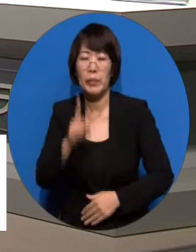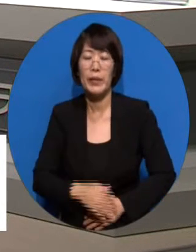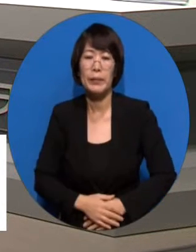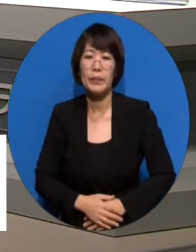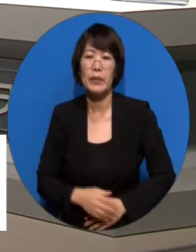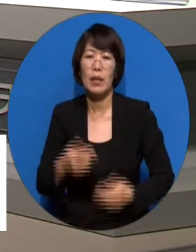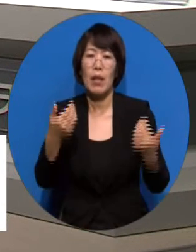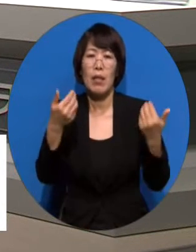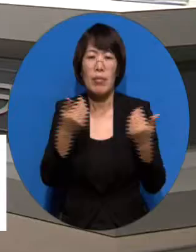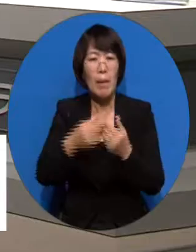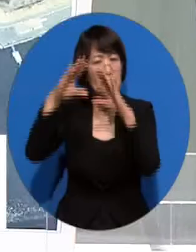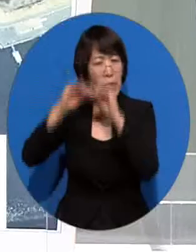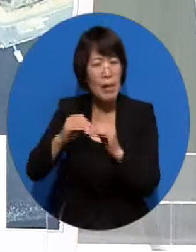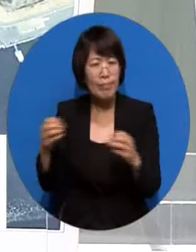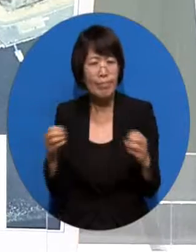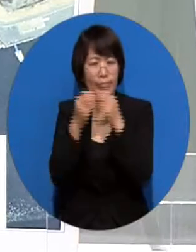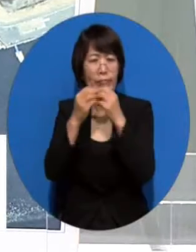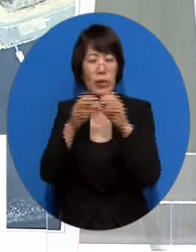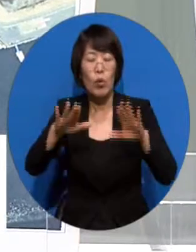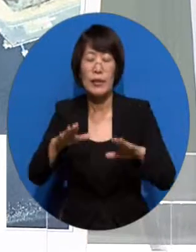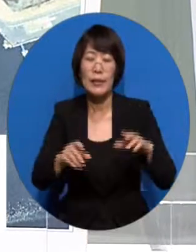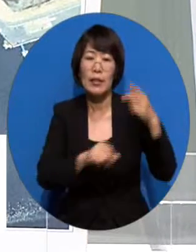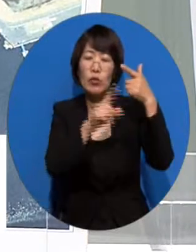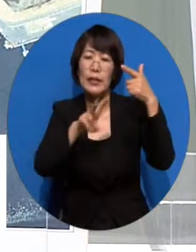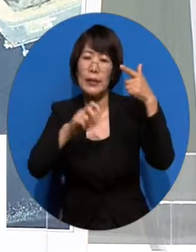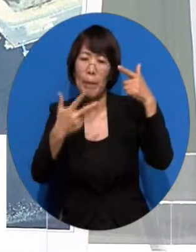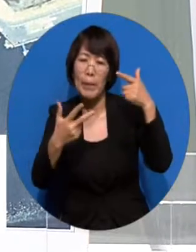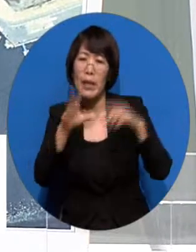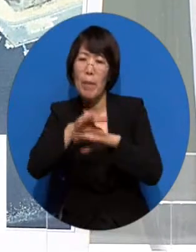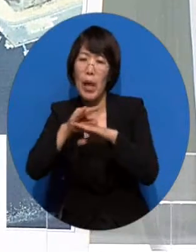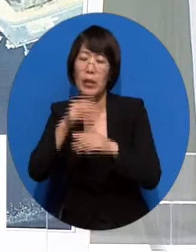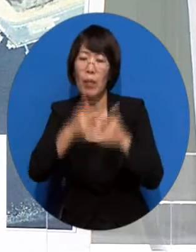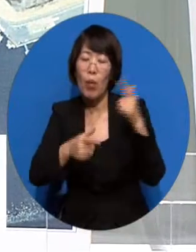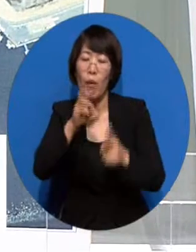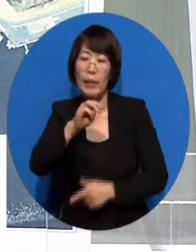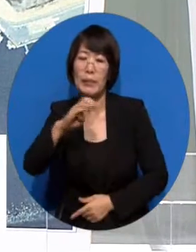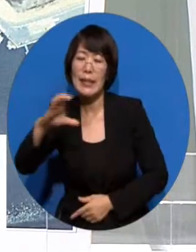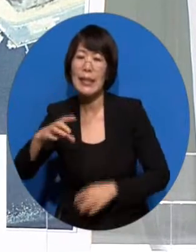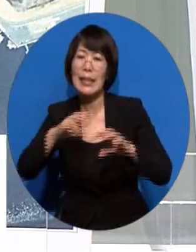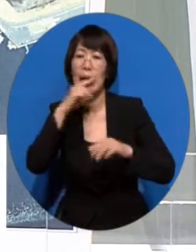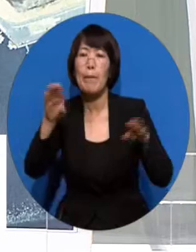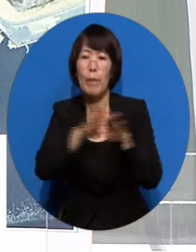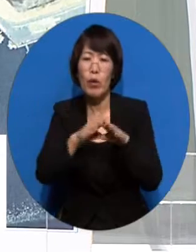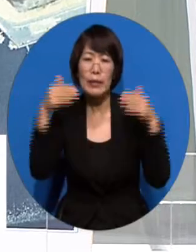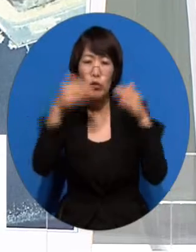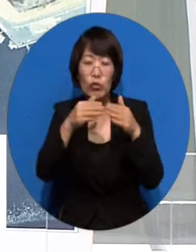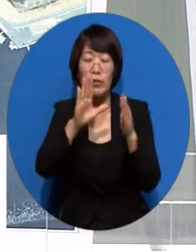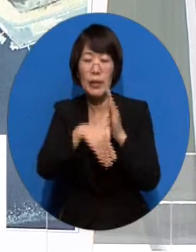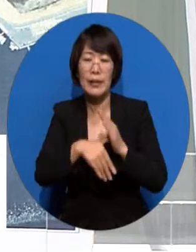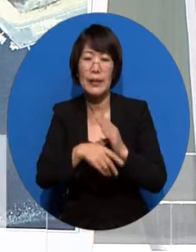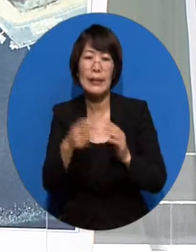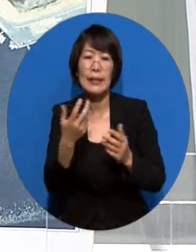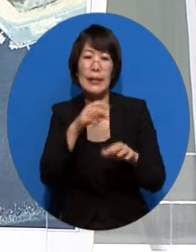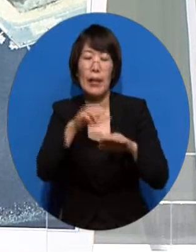찬반 이마 쓰고 있는 가운데 오는 27일 일요일 오전 9시에 방송되는 목포 mbc 일요 보 커서 에 30 삼학도 유원지의